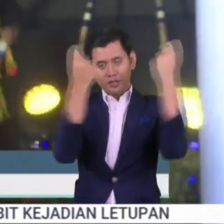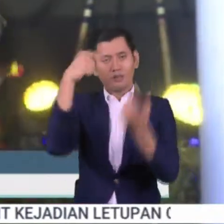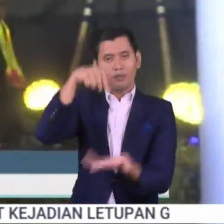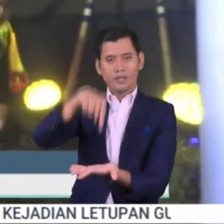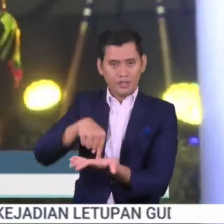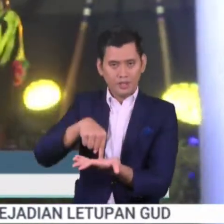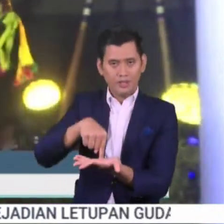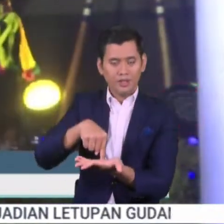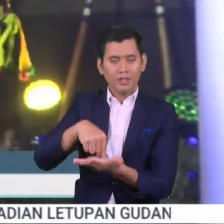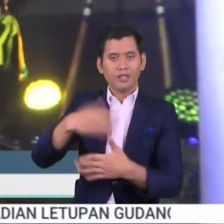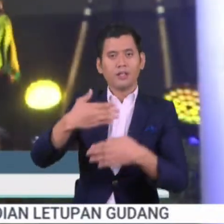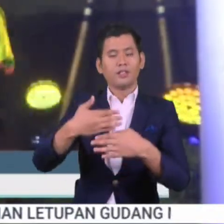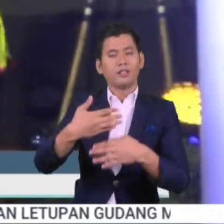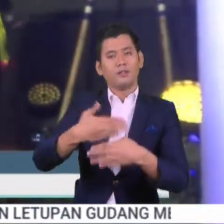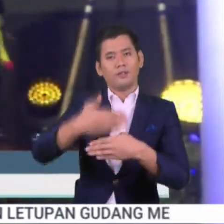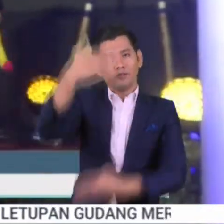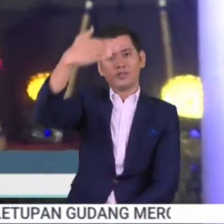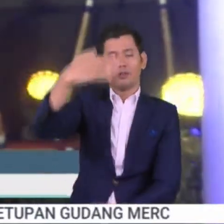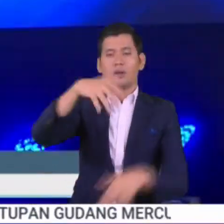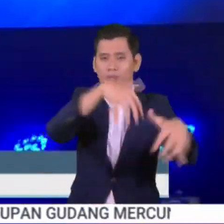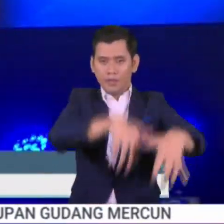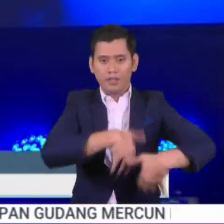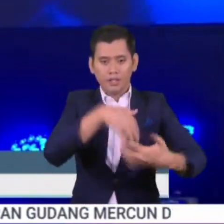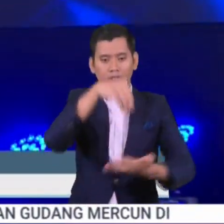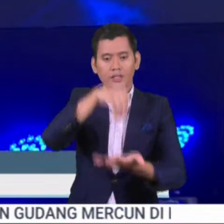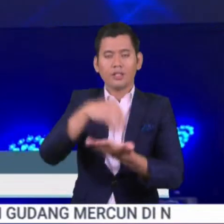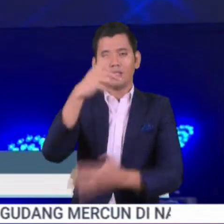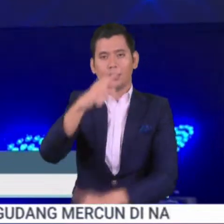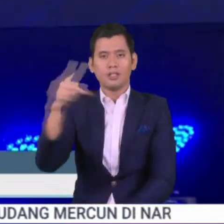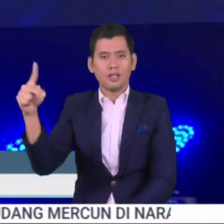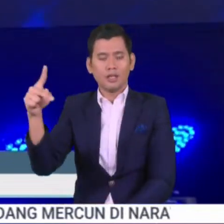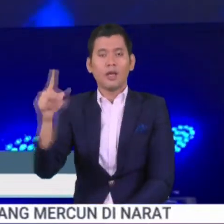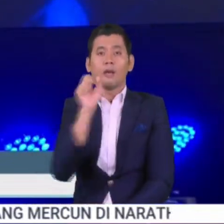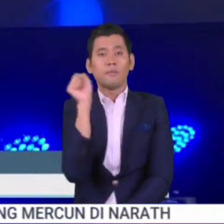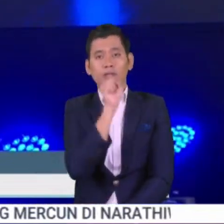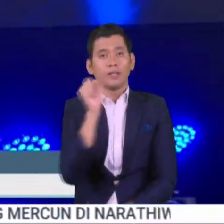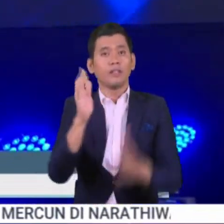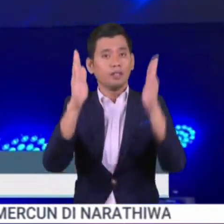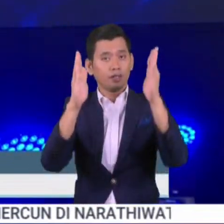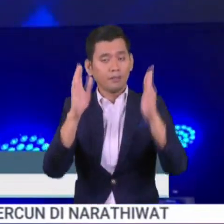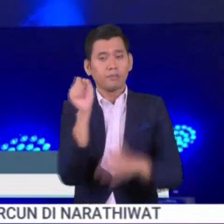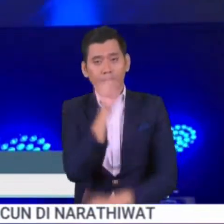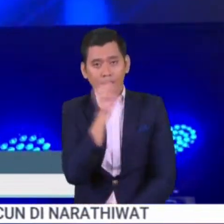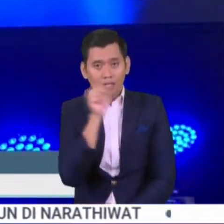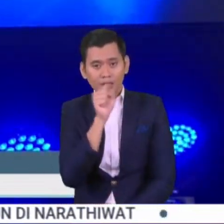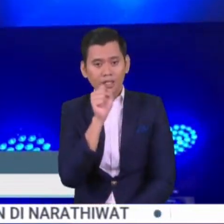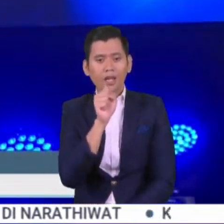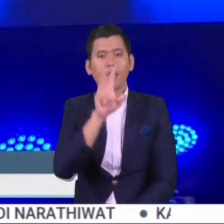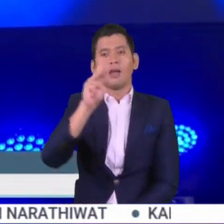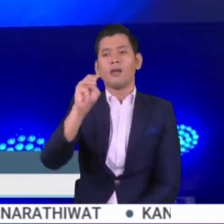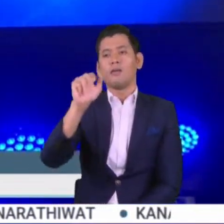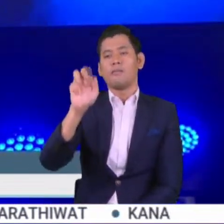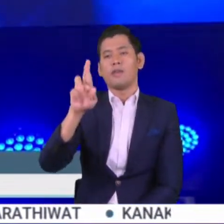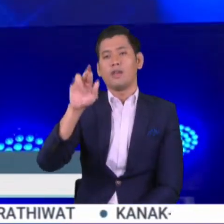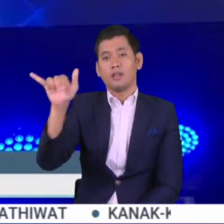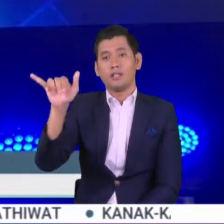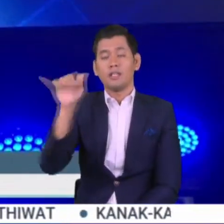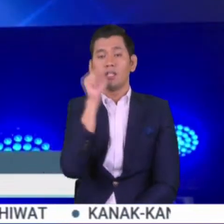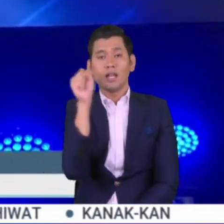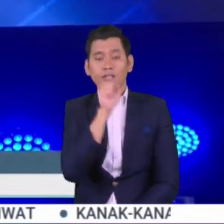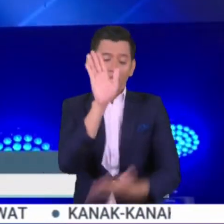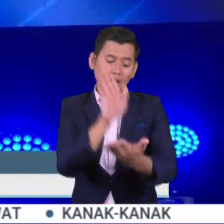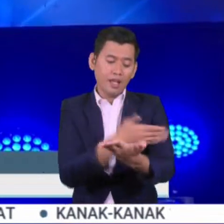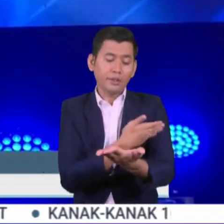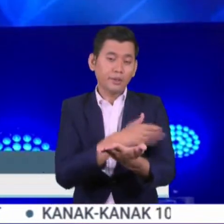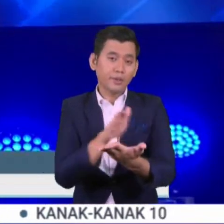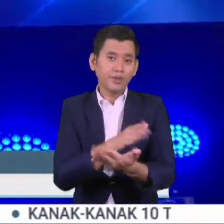2023 di Wisma Pertanian Kota Kinabalu. Pertandingan Idol Slow Rock menyaksikan Mary Fee Said yang mendendangkan